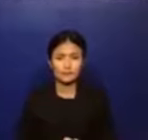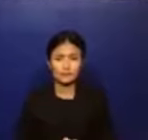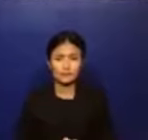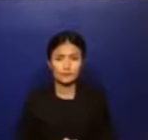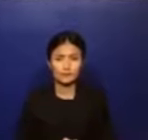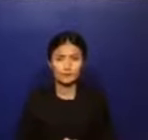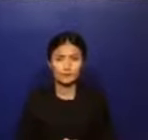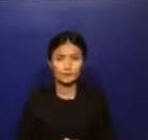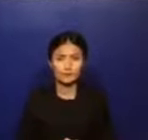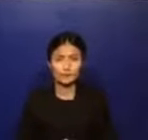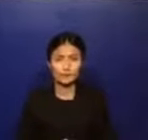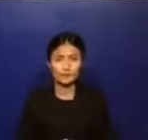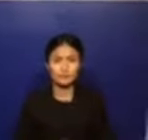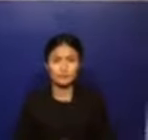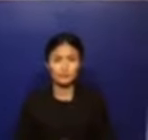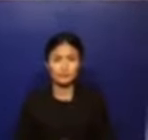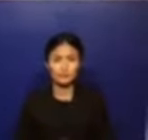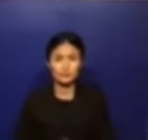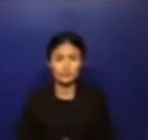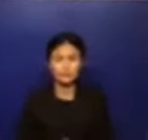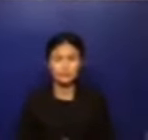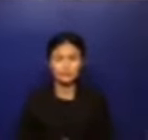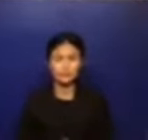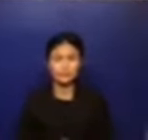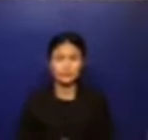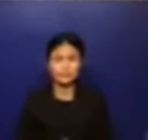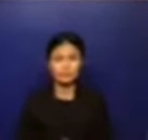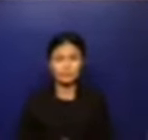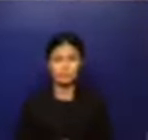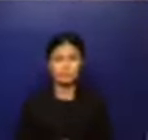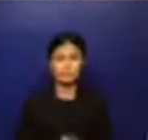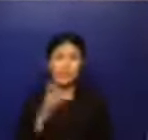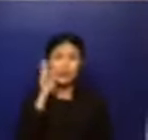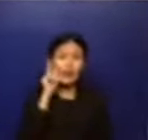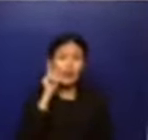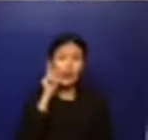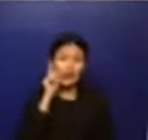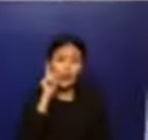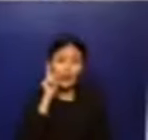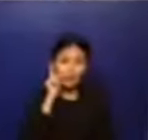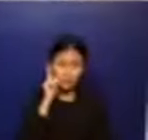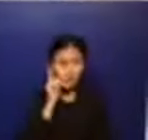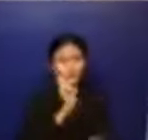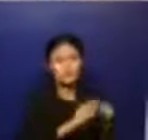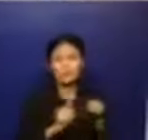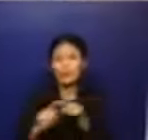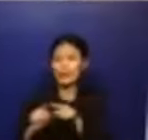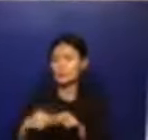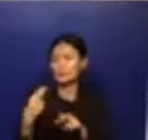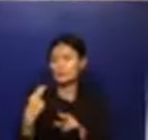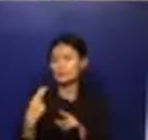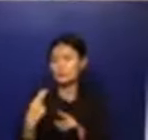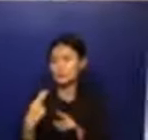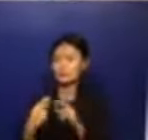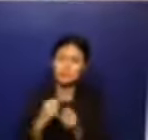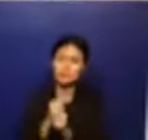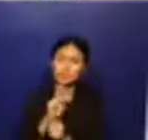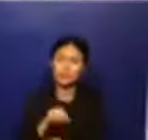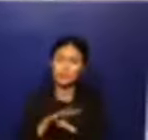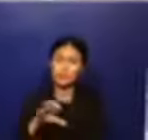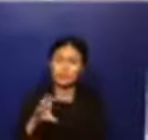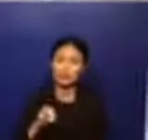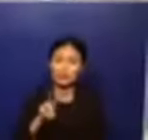ท่านประธานคะดิฉันเคยเห็นสื่อมวลชนได้ตั้งฉายาให้กับพลเอกประยุทธ์จันทร์โอชาเมื่อปี62ที่ผ่านมา